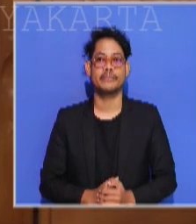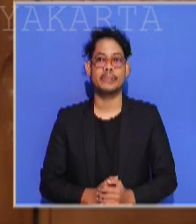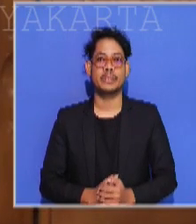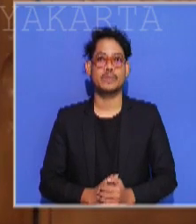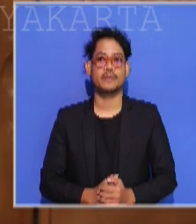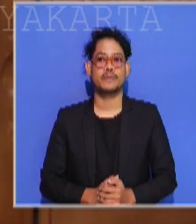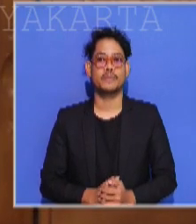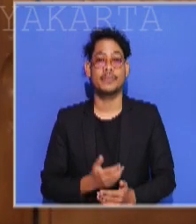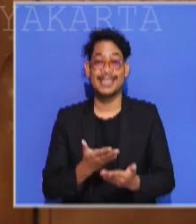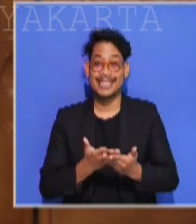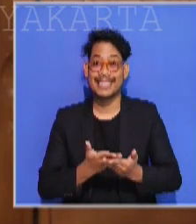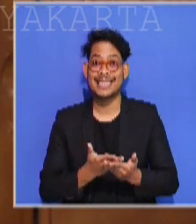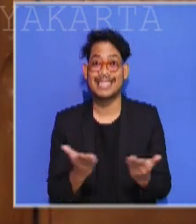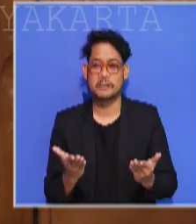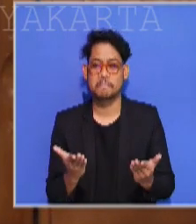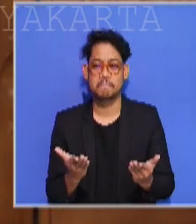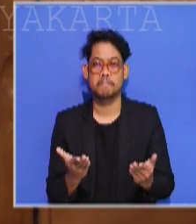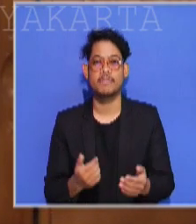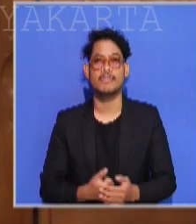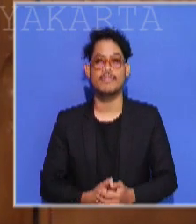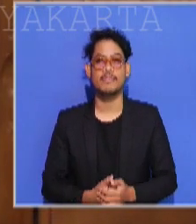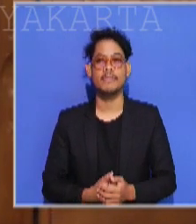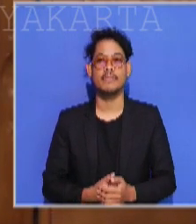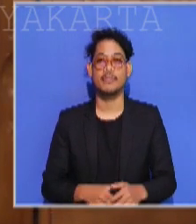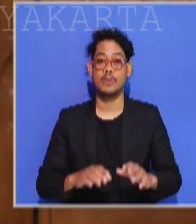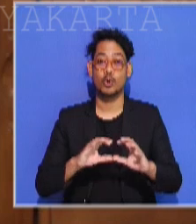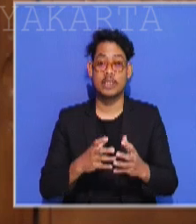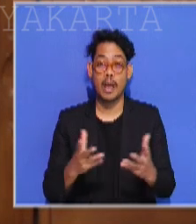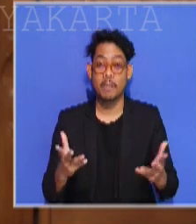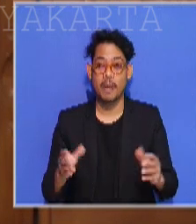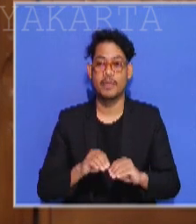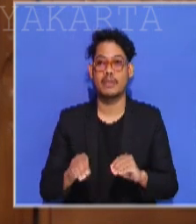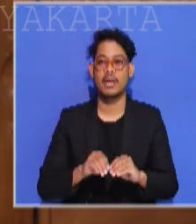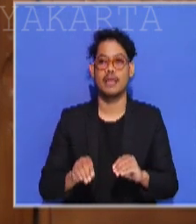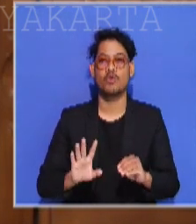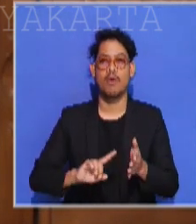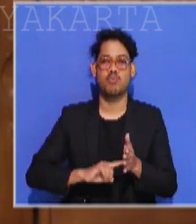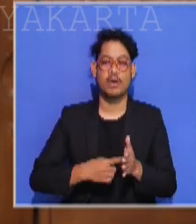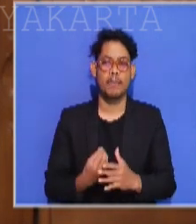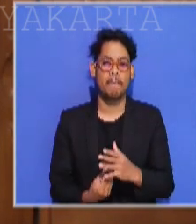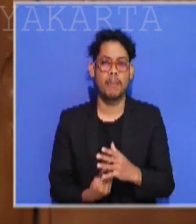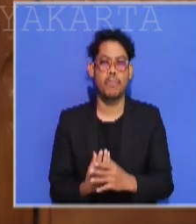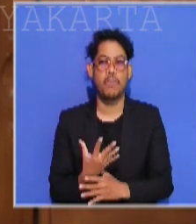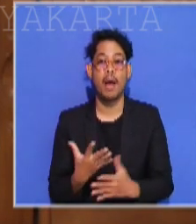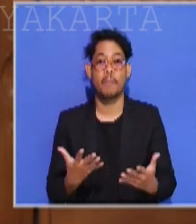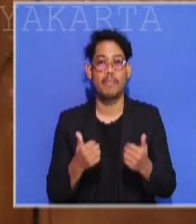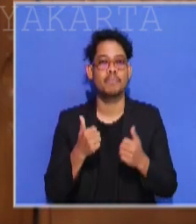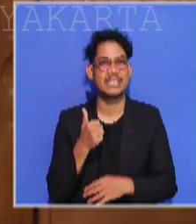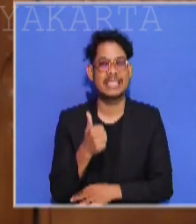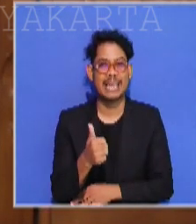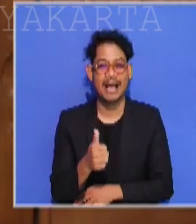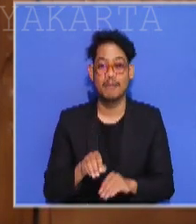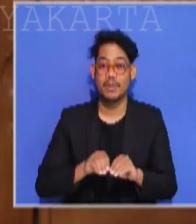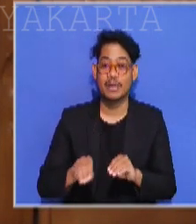Para pamirsa, para jamhuring pertanian tansah ngupadi amrih olah tetanen saged katindakaken ing laladan kita ingkang